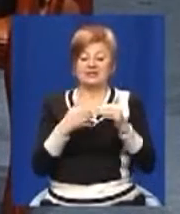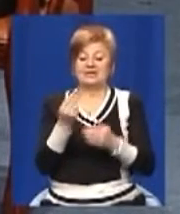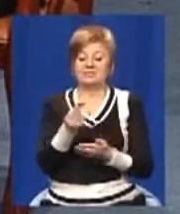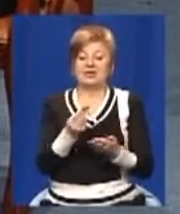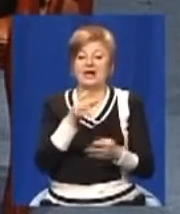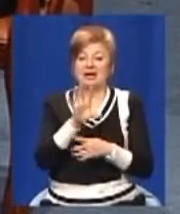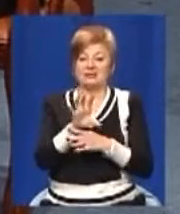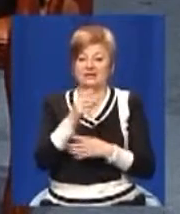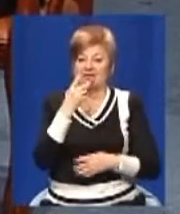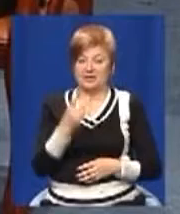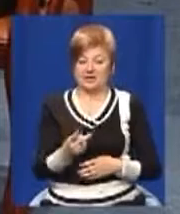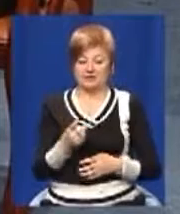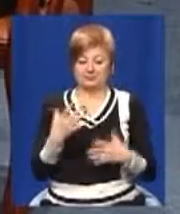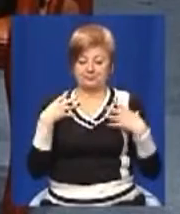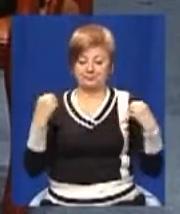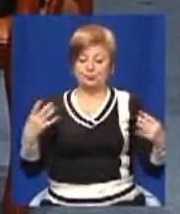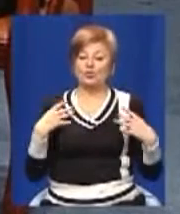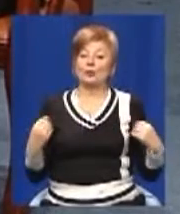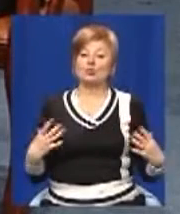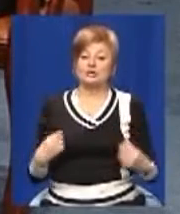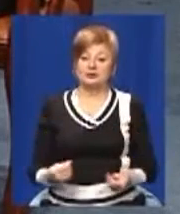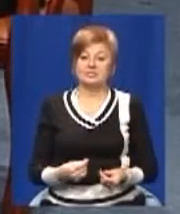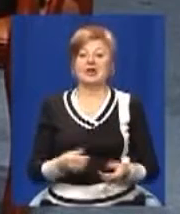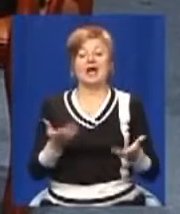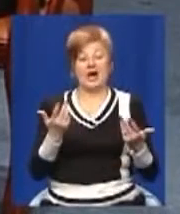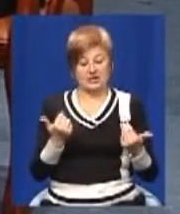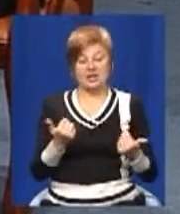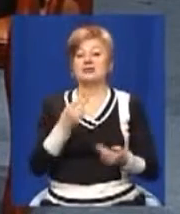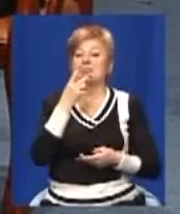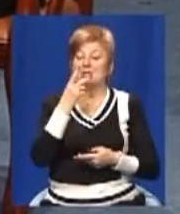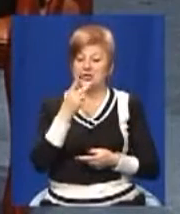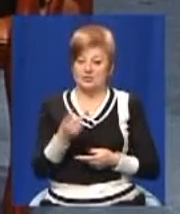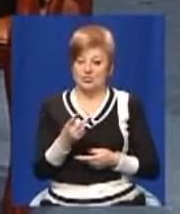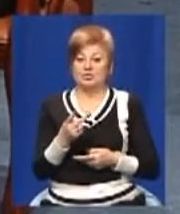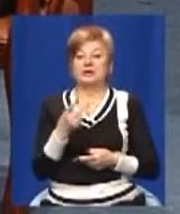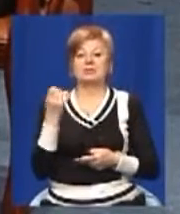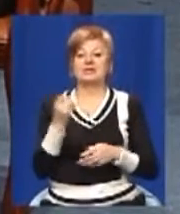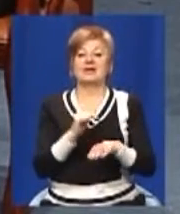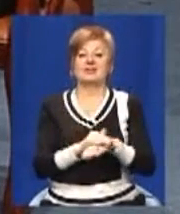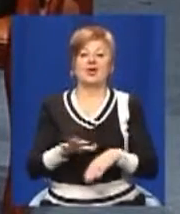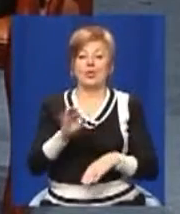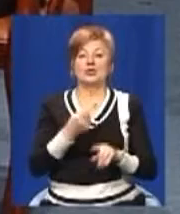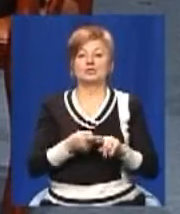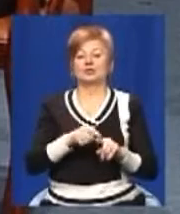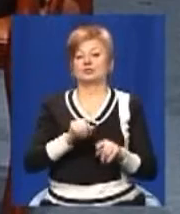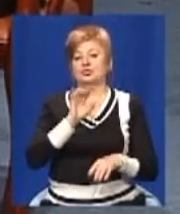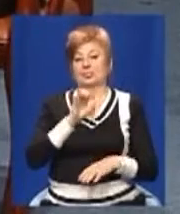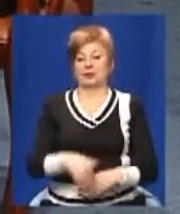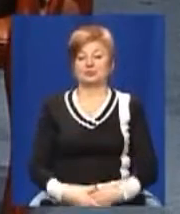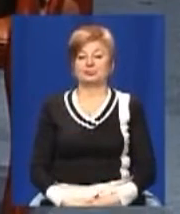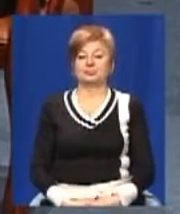Вона така пушиста. Ну тож, давайте переглянемо, власне, цікаві факти про цю тваринку.